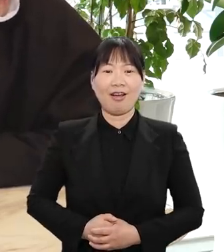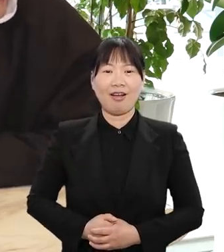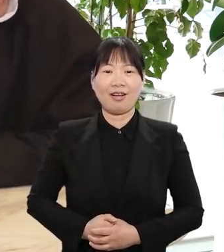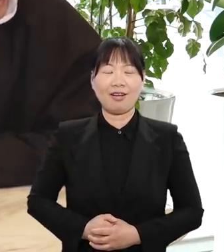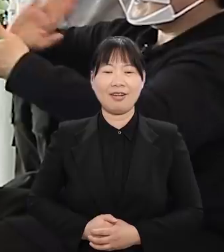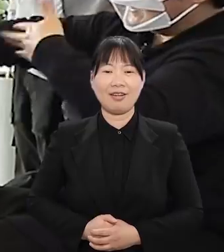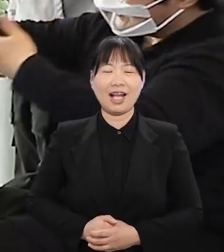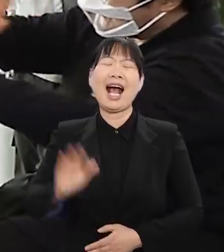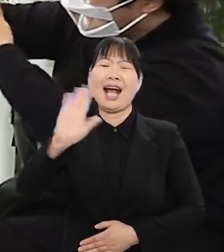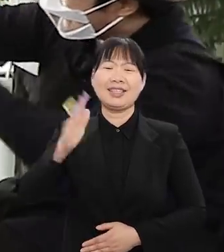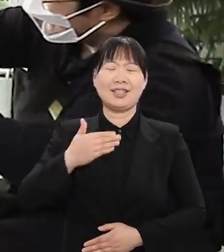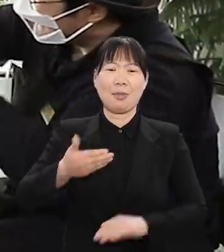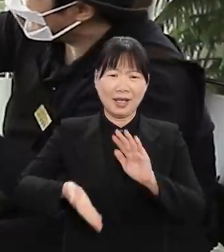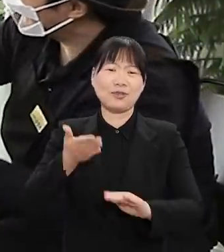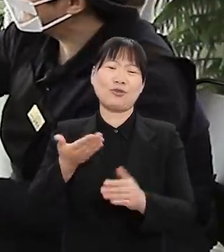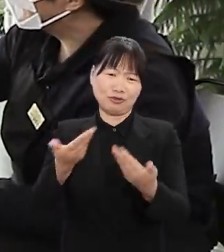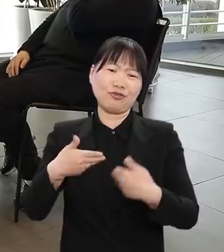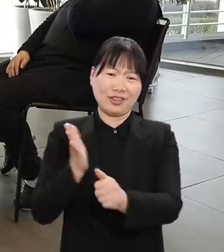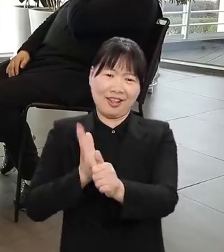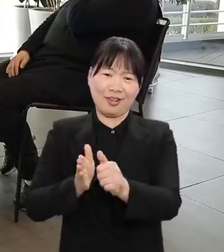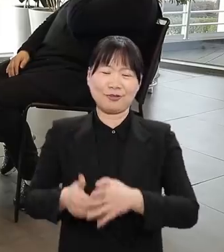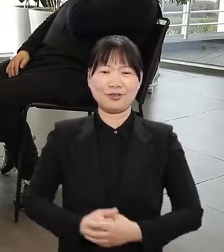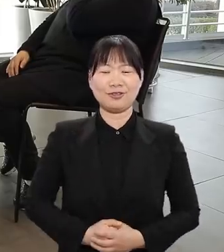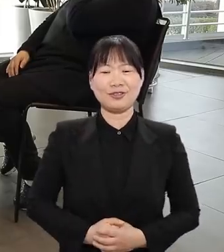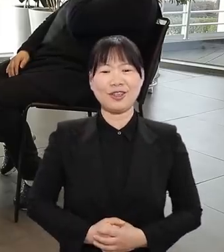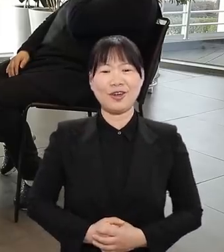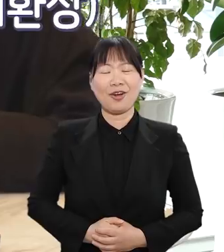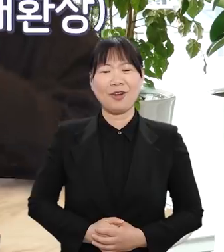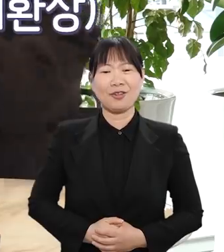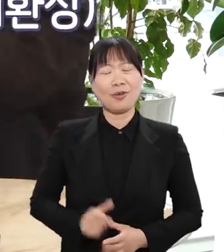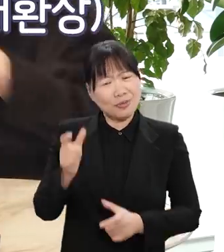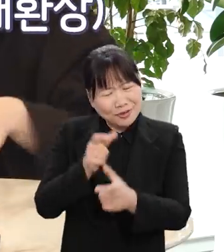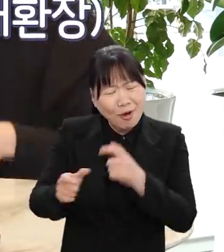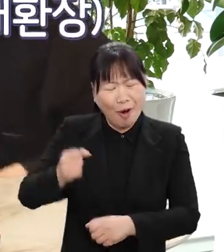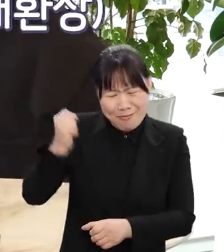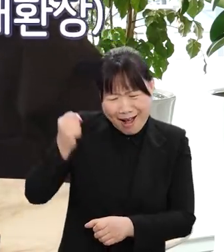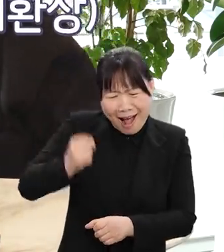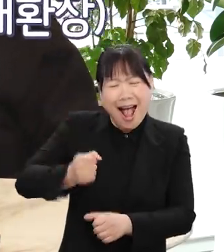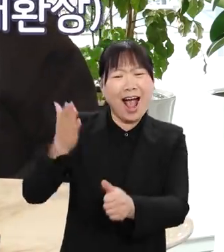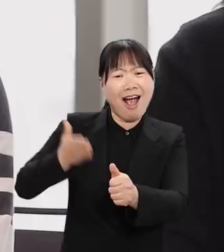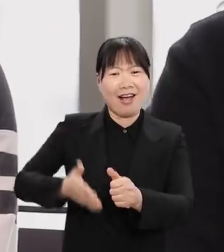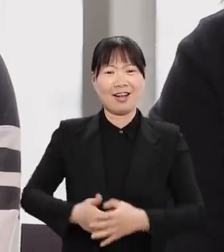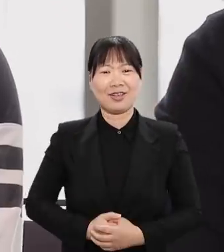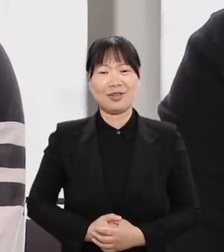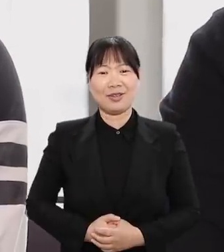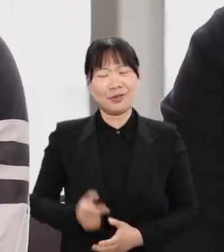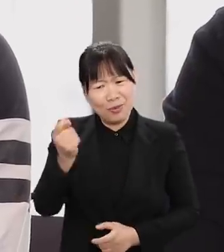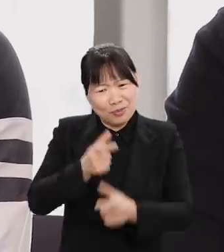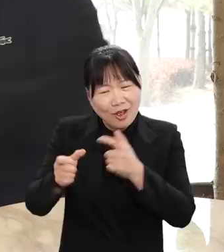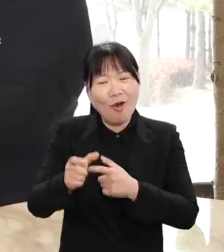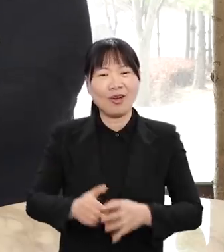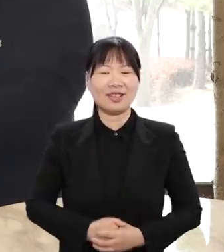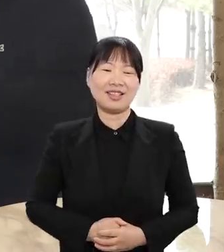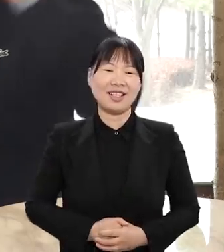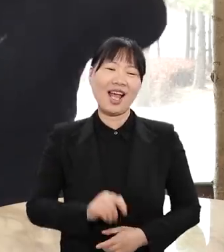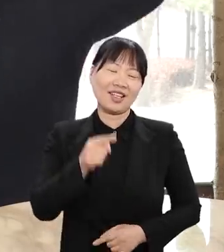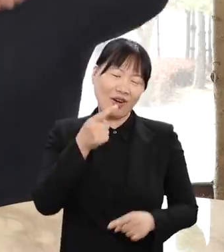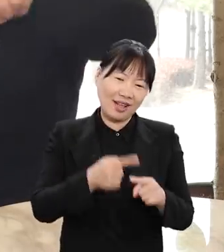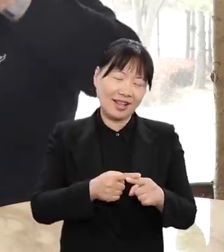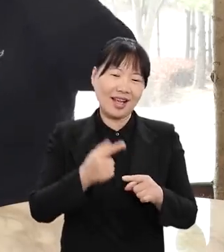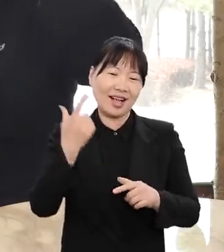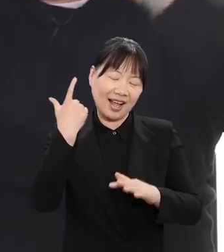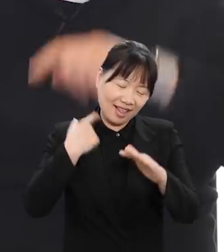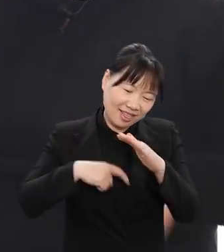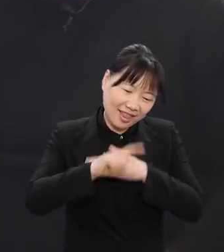하자고. 아니 해달라고. 아니 쟤 좀 더 해요. 조금만. 이거 하다가